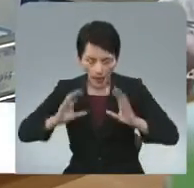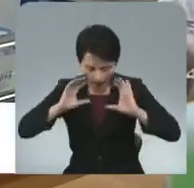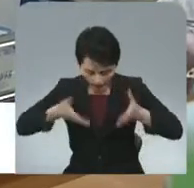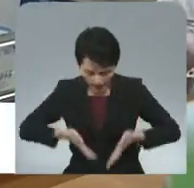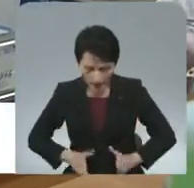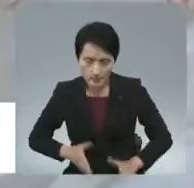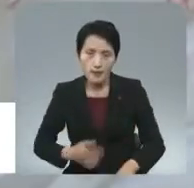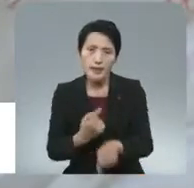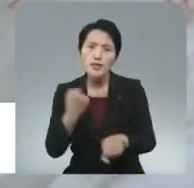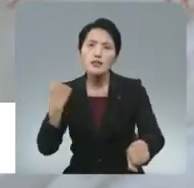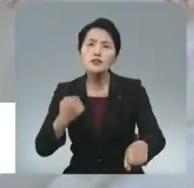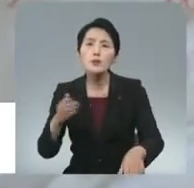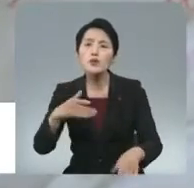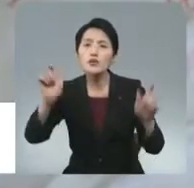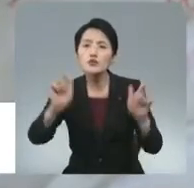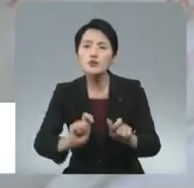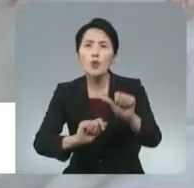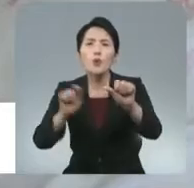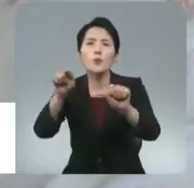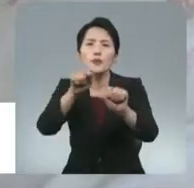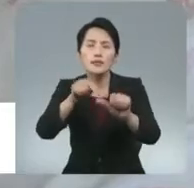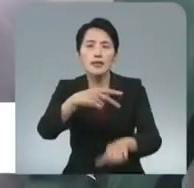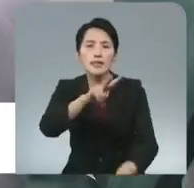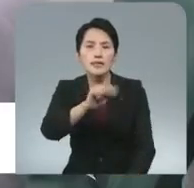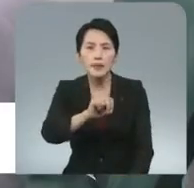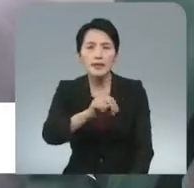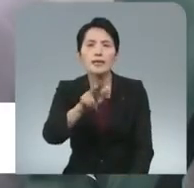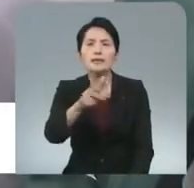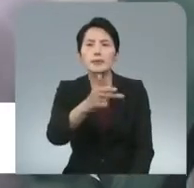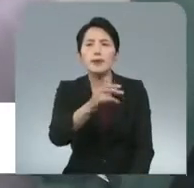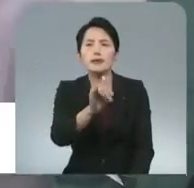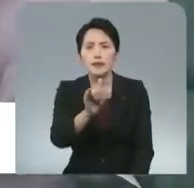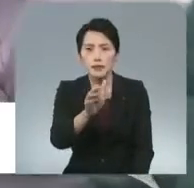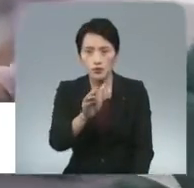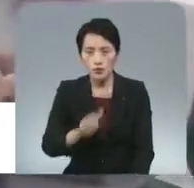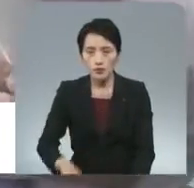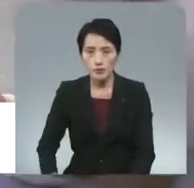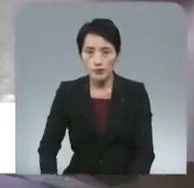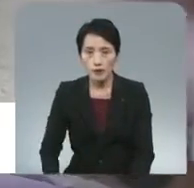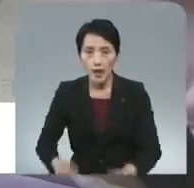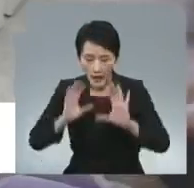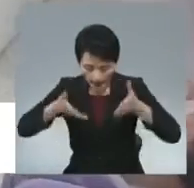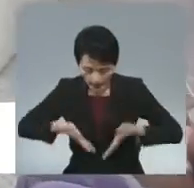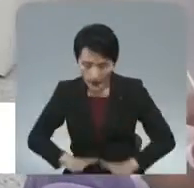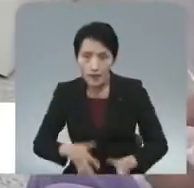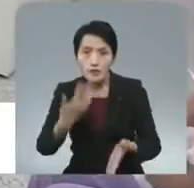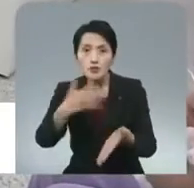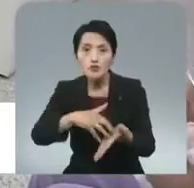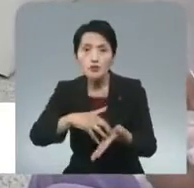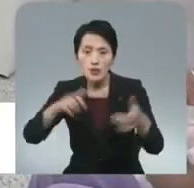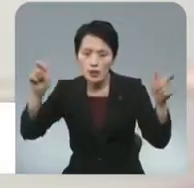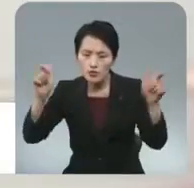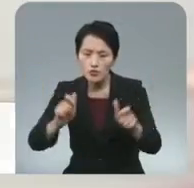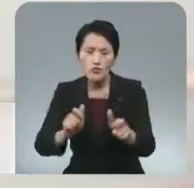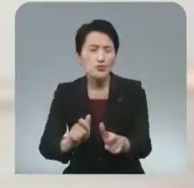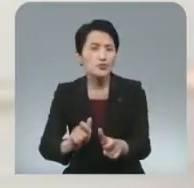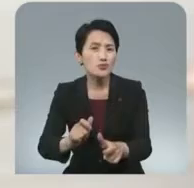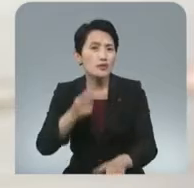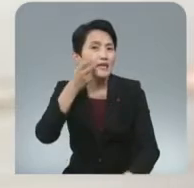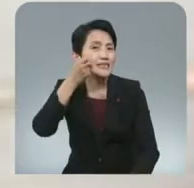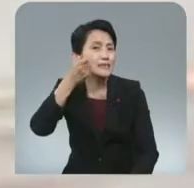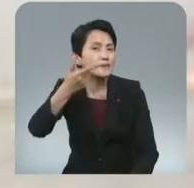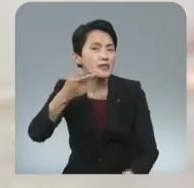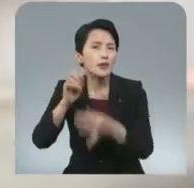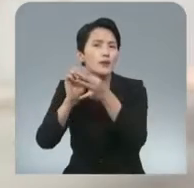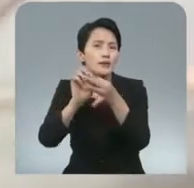5%。统计厅分析认为，离婚人数减少受2012年开始结婚人数减少影响，但鉴于